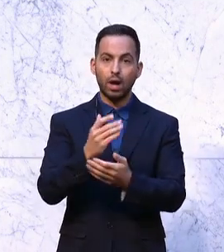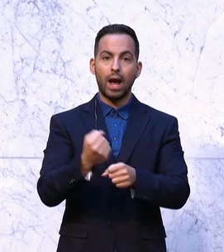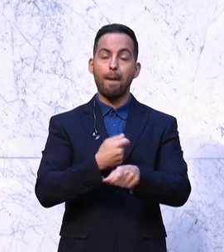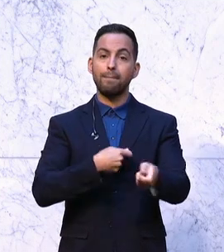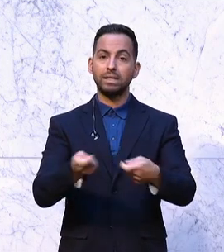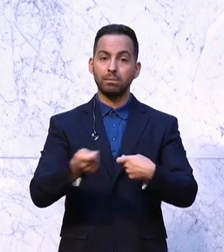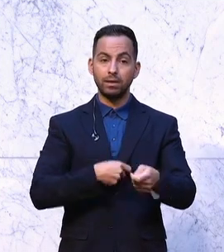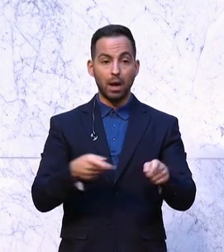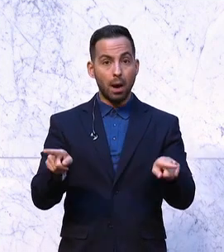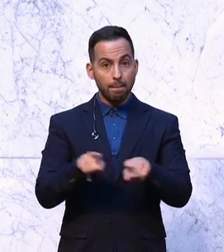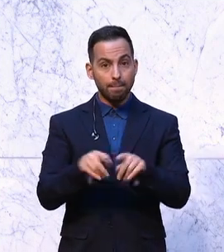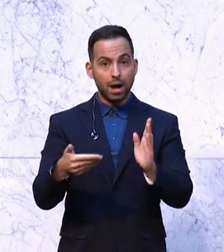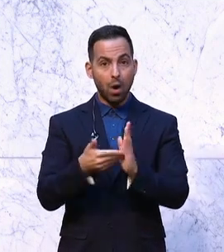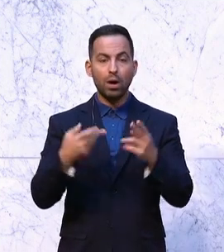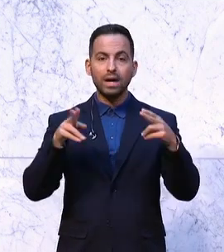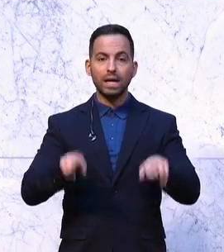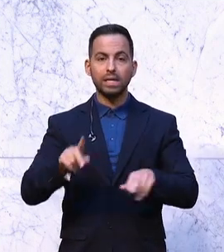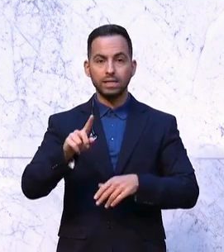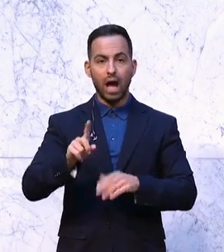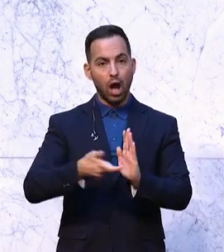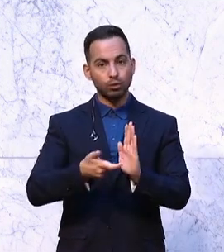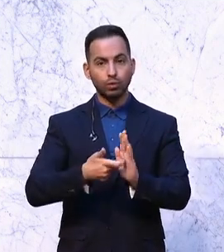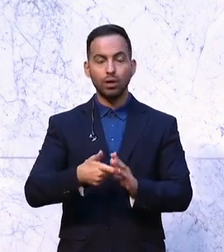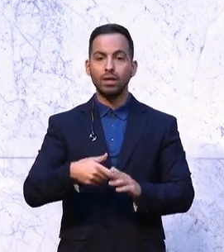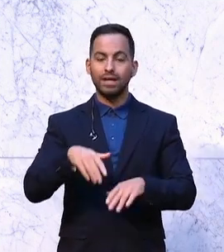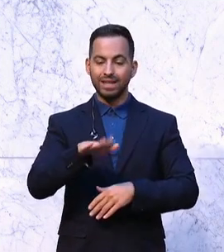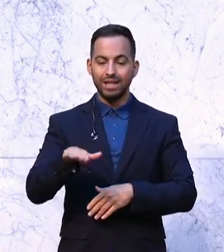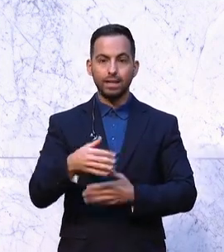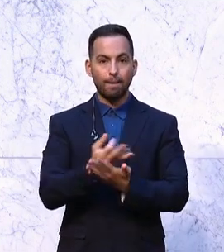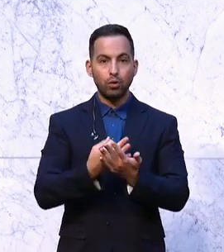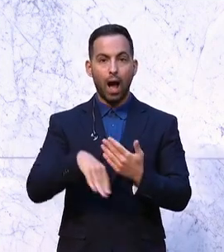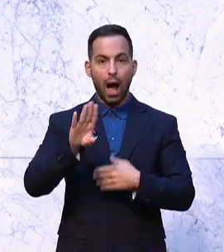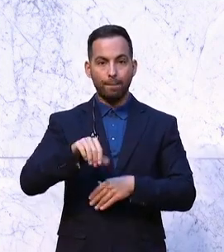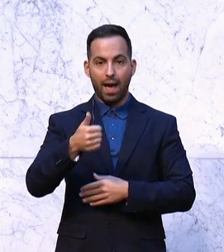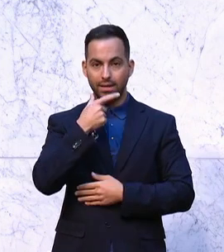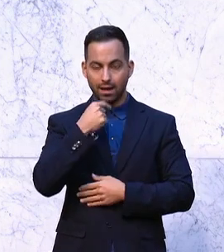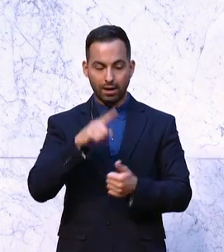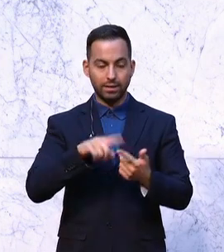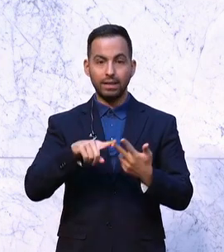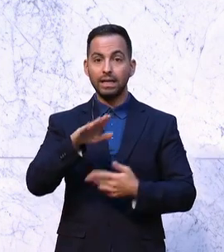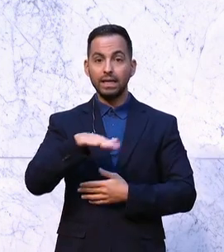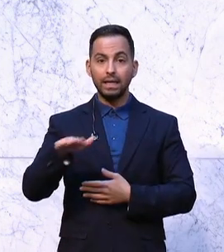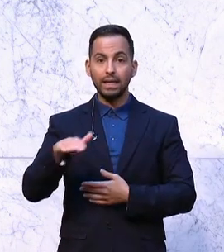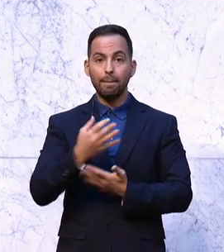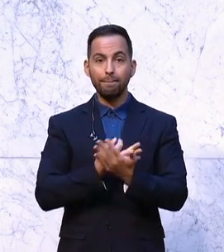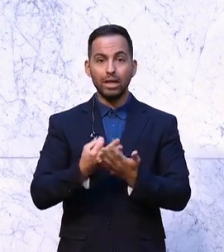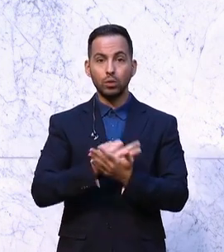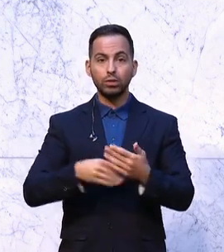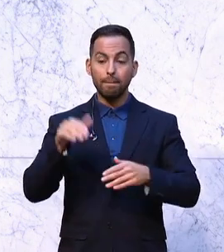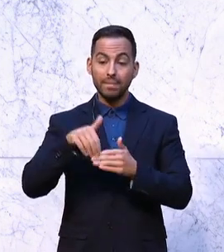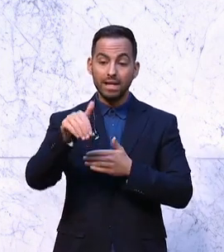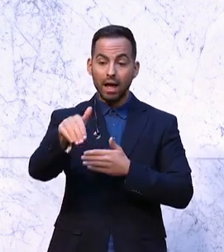Dazu braucht es einen Rechtsanspruch auf Kinderbildung ab dem ersten Lebensjahr. Dafür braucht es eine Kinderbildungsmilliarde pro Jahr, wie von